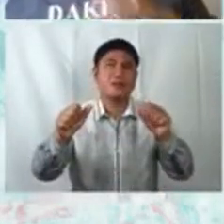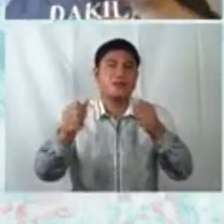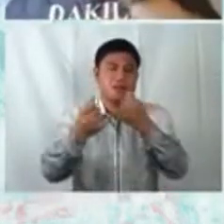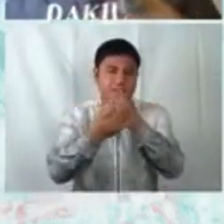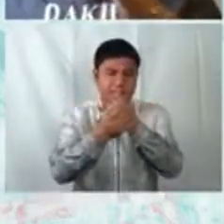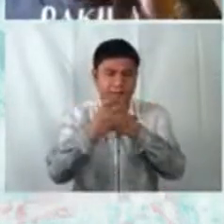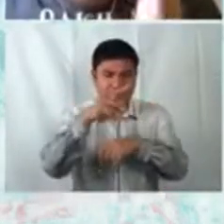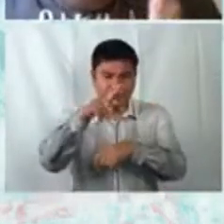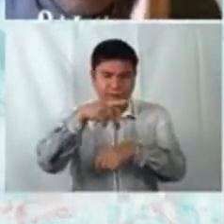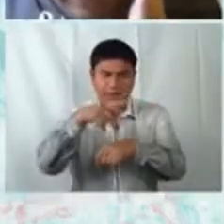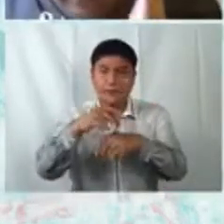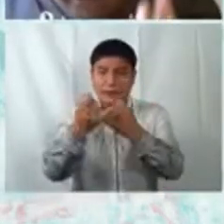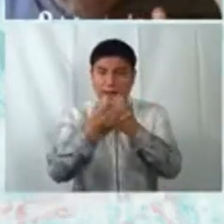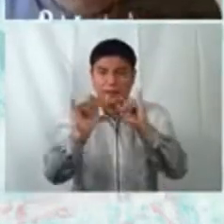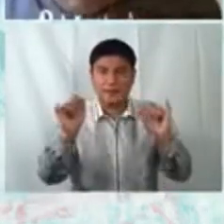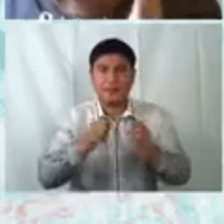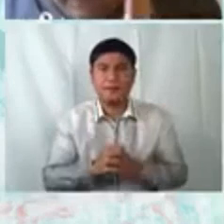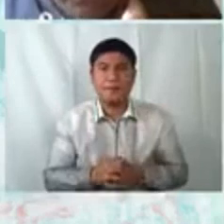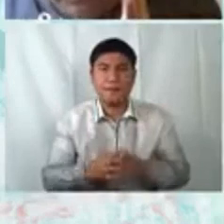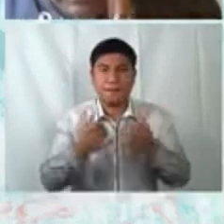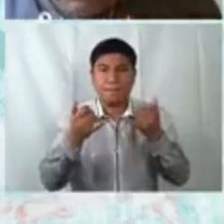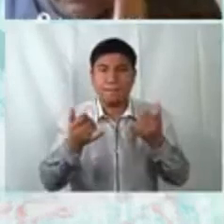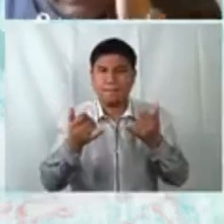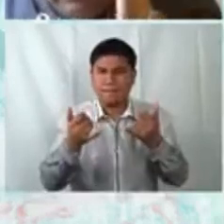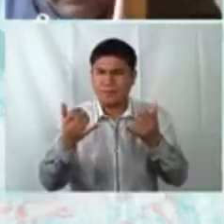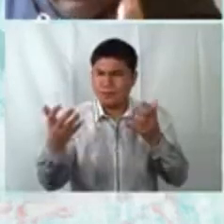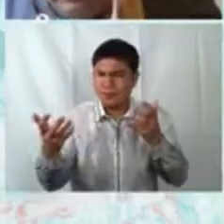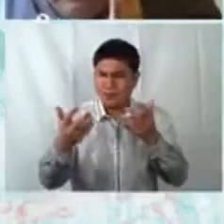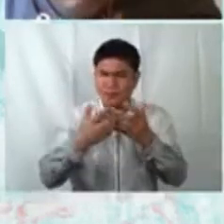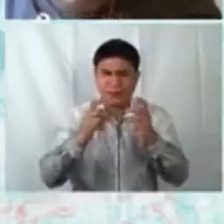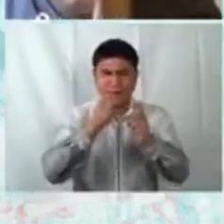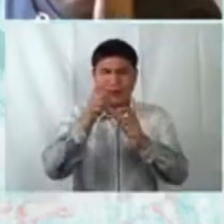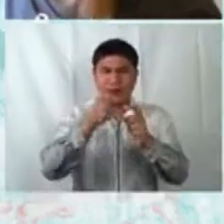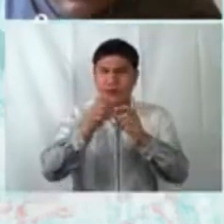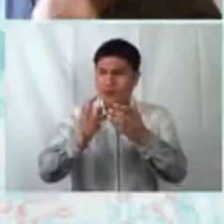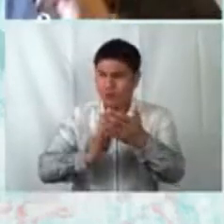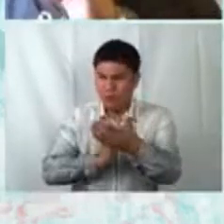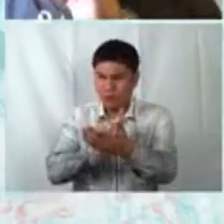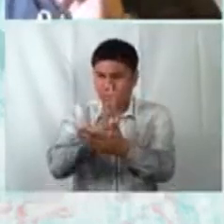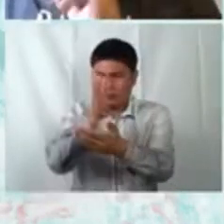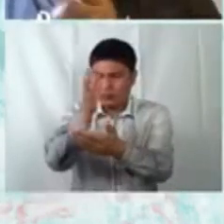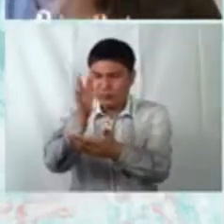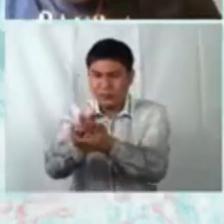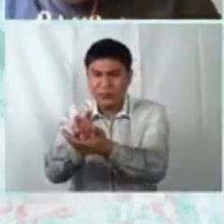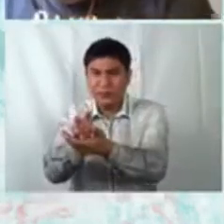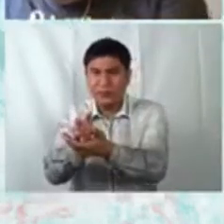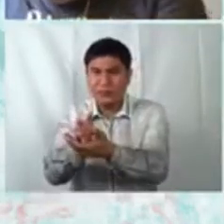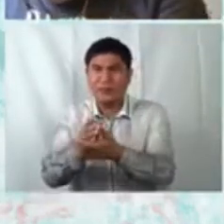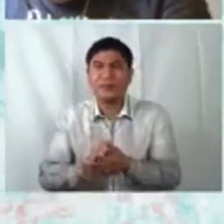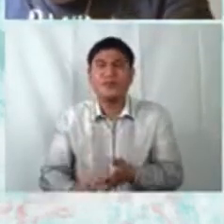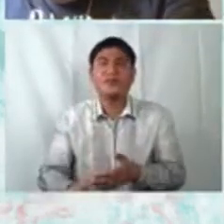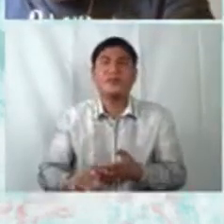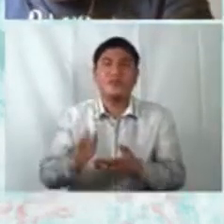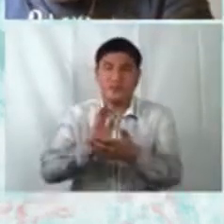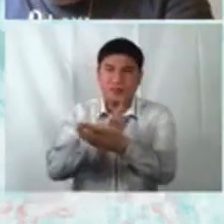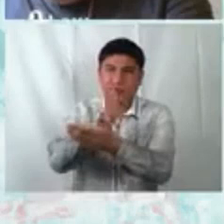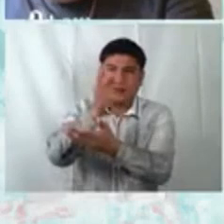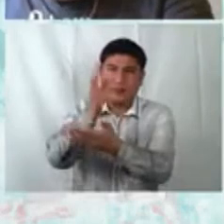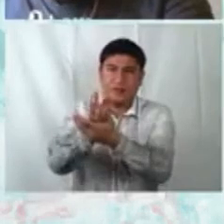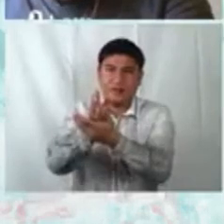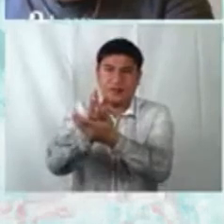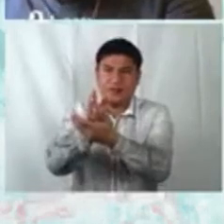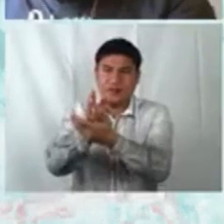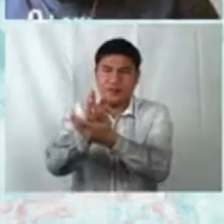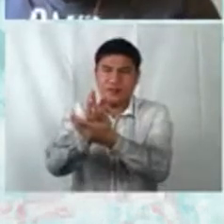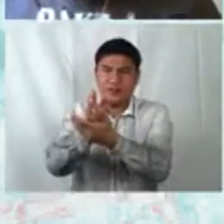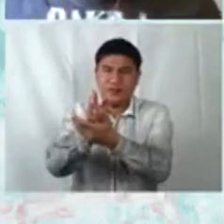So, saktong-sakto po, saktong-sakto, nakarating si Mabini sa proklamasyon. At ang unang-una